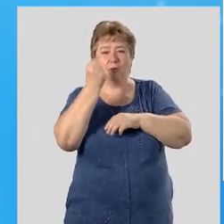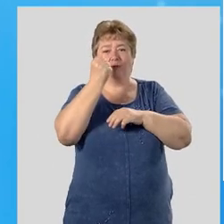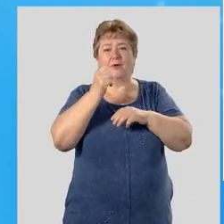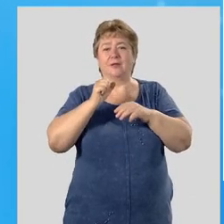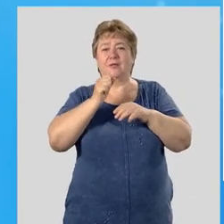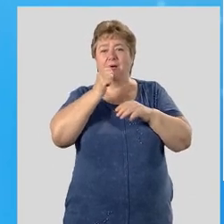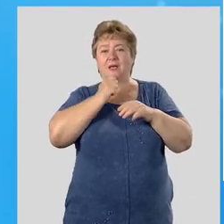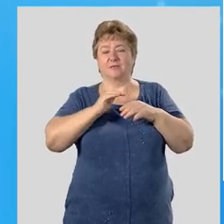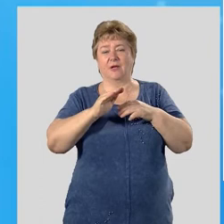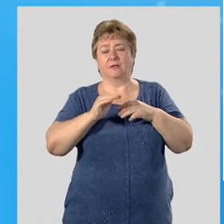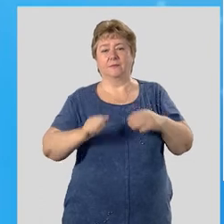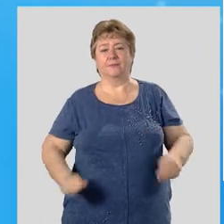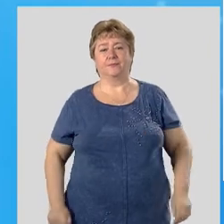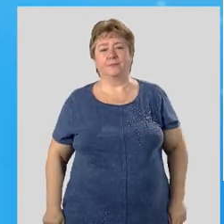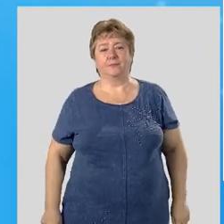асфальт.